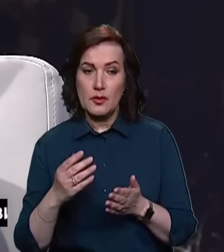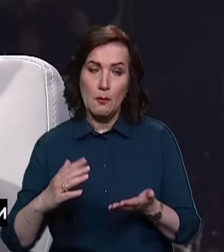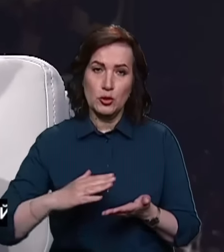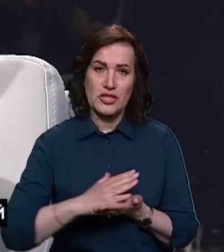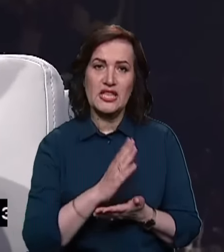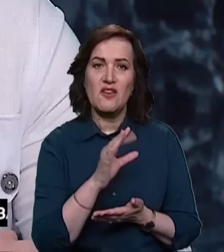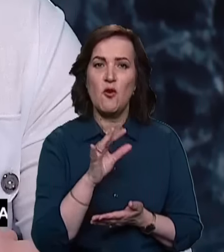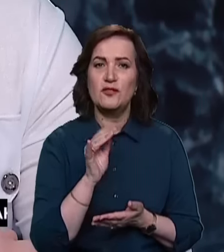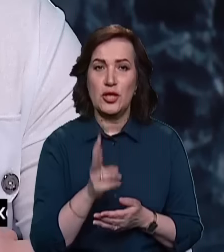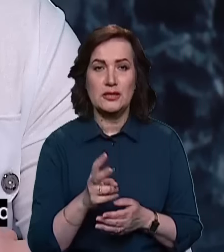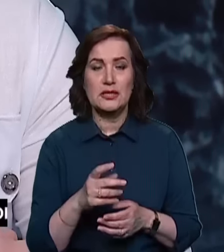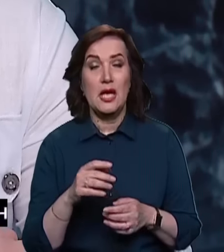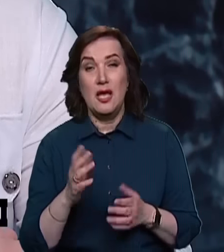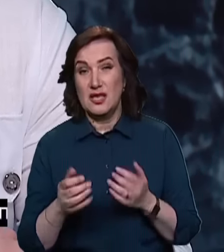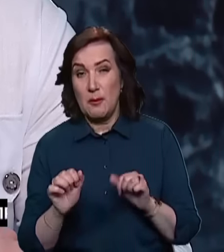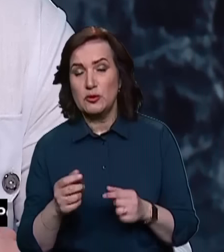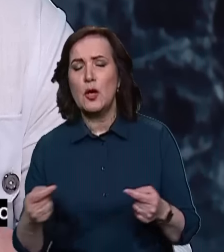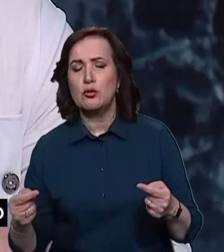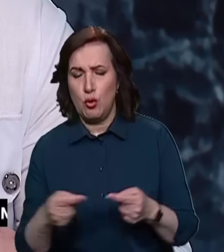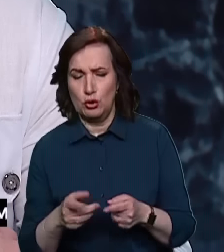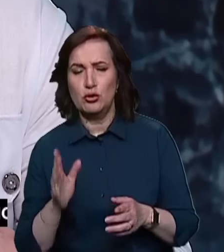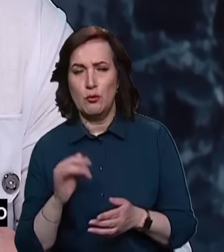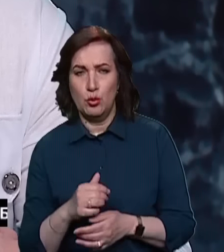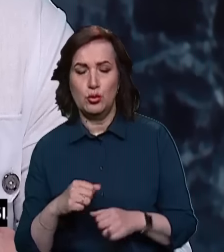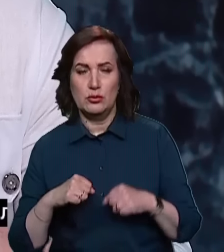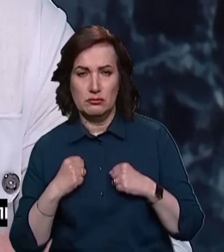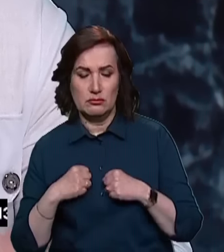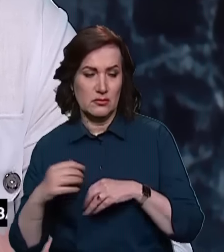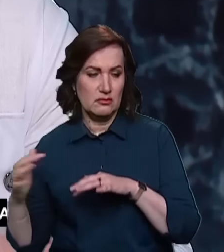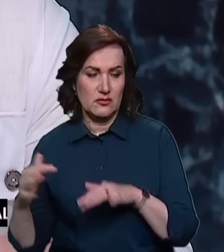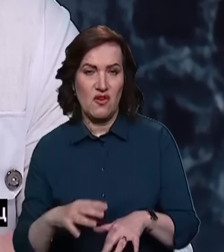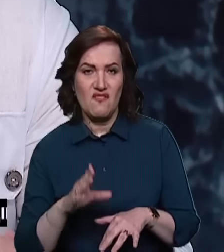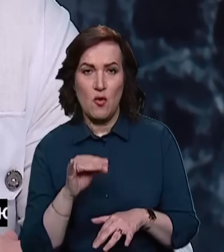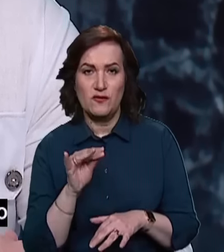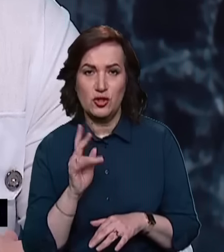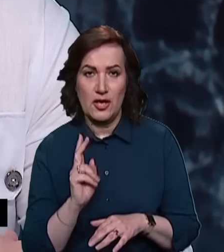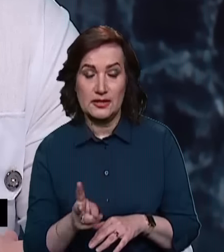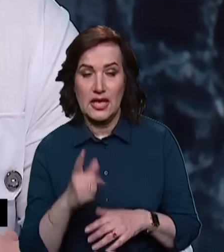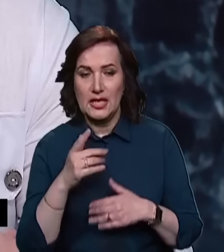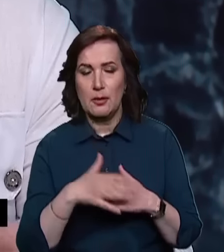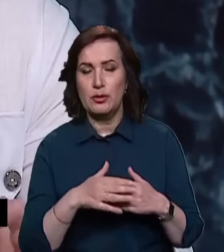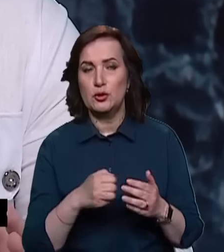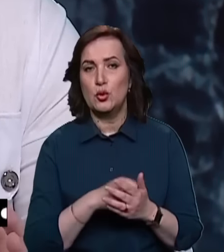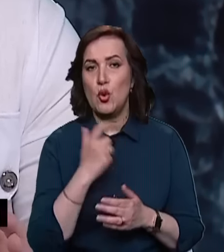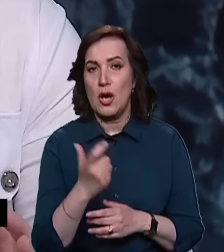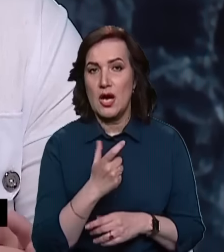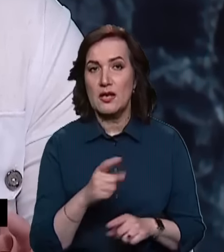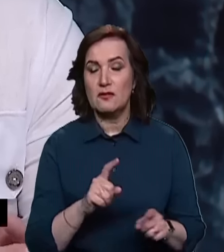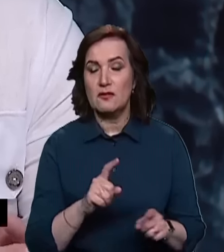Вовчанськ. Неможливо, а точно. Будуть намагатися вони штурмувати Вовчанськ і наблизитись до Харкова для того, щоб